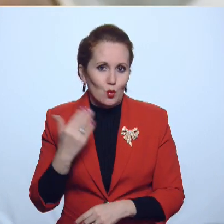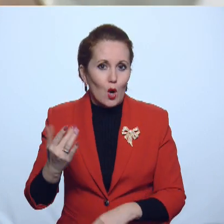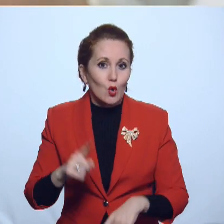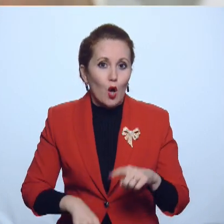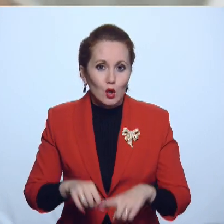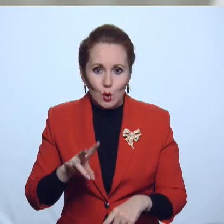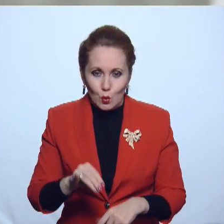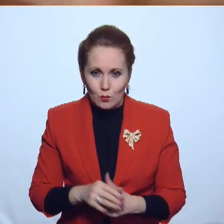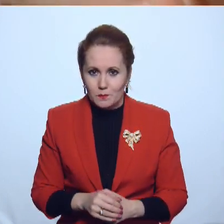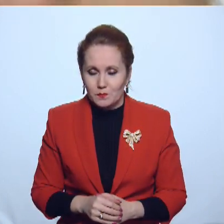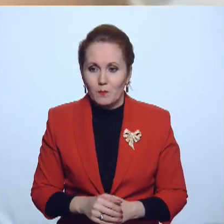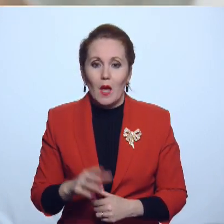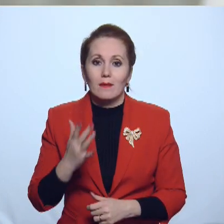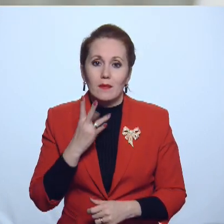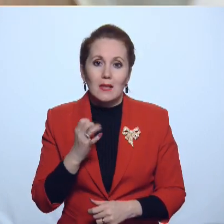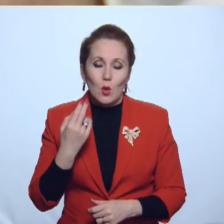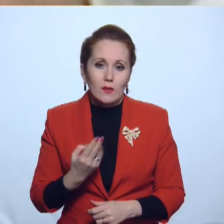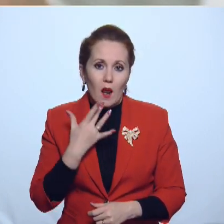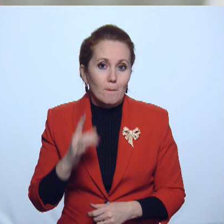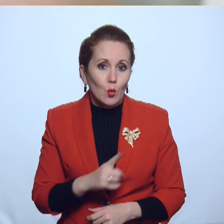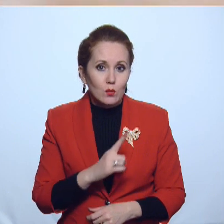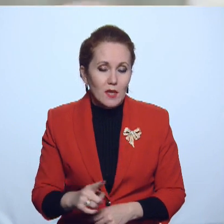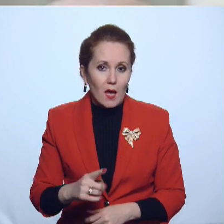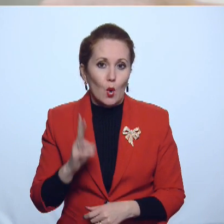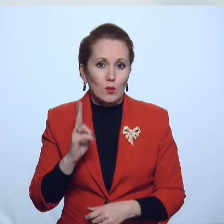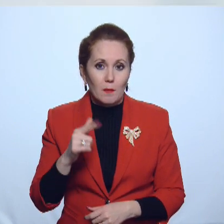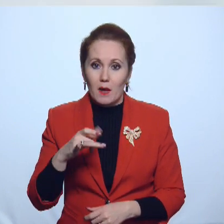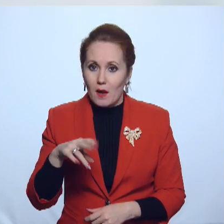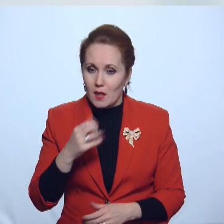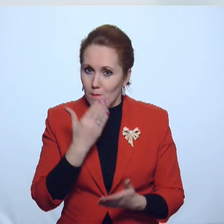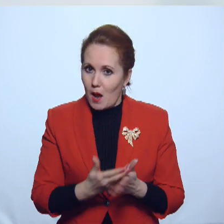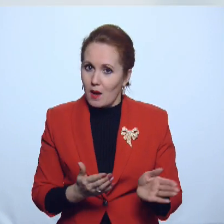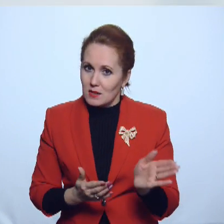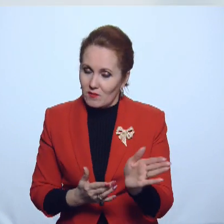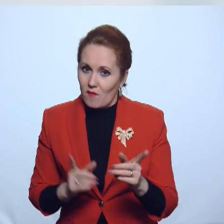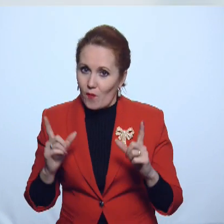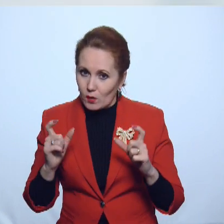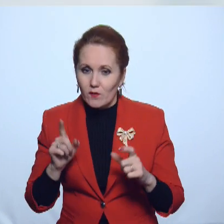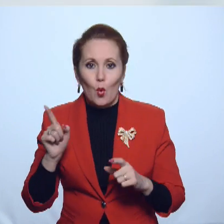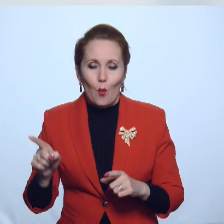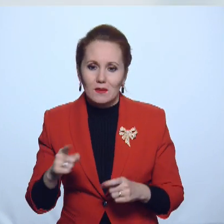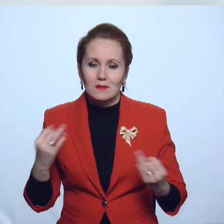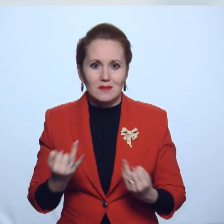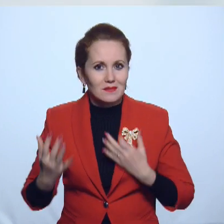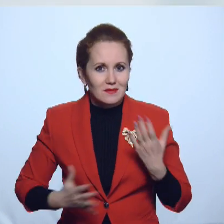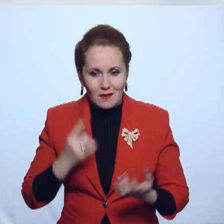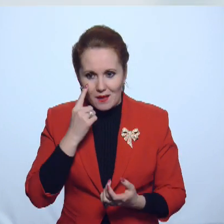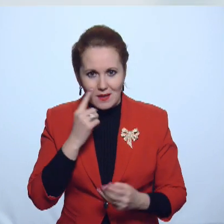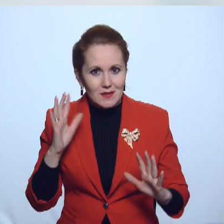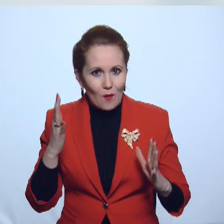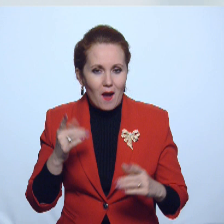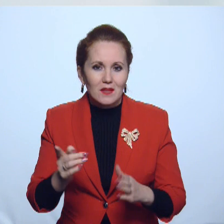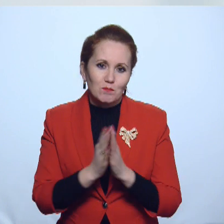родню. Краеведческий национальный музей имени Кузибая Герда просили. Я им показывала эти фотографии. У них, конечно, загорелись глаза.